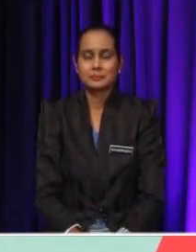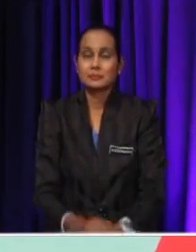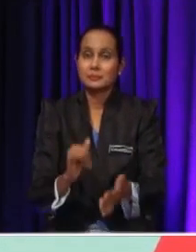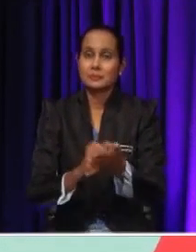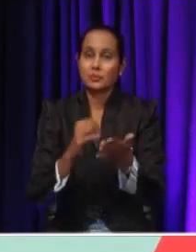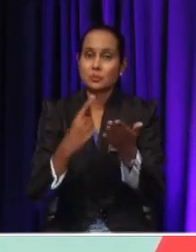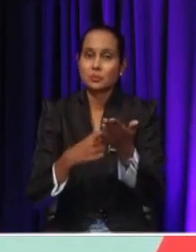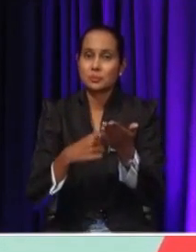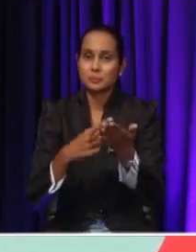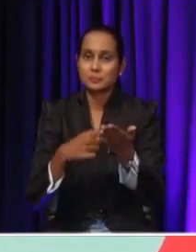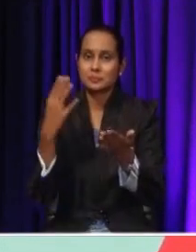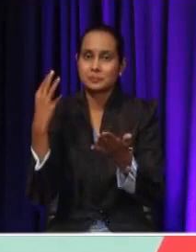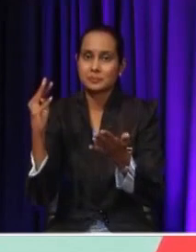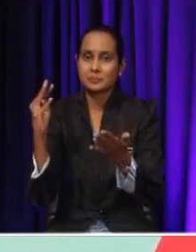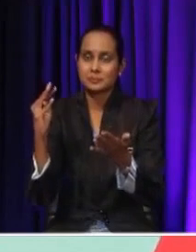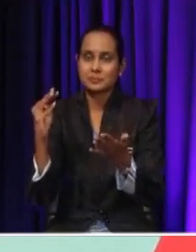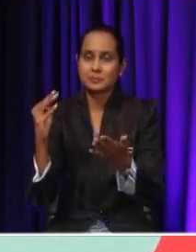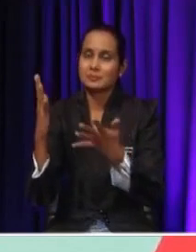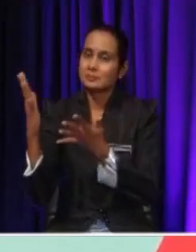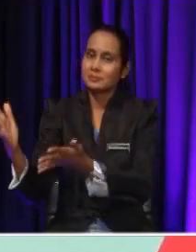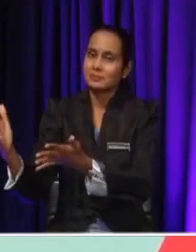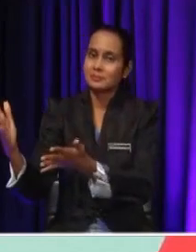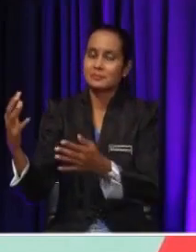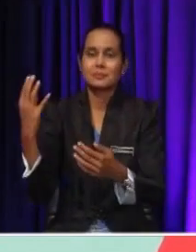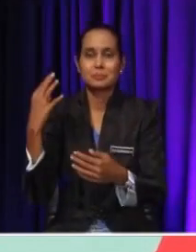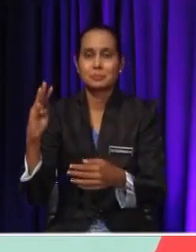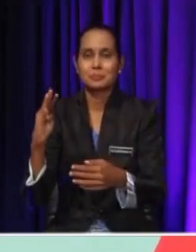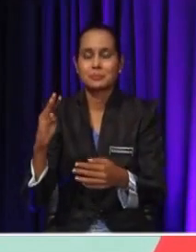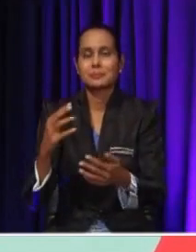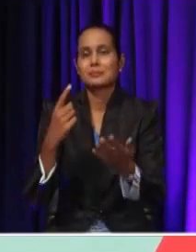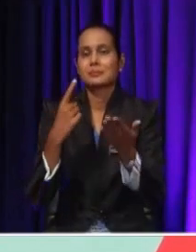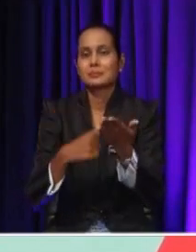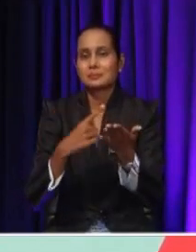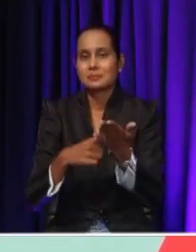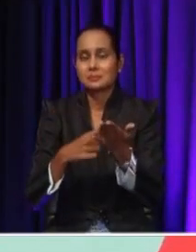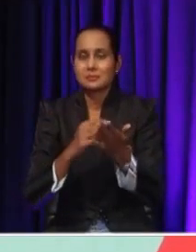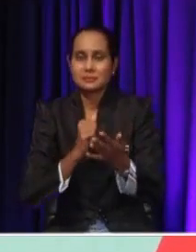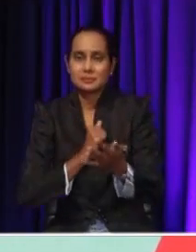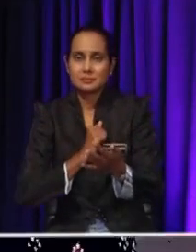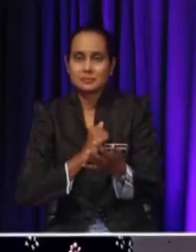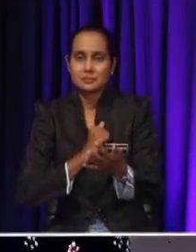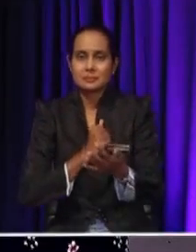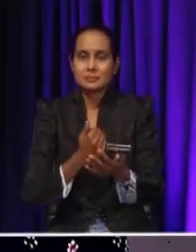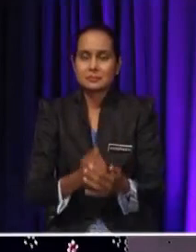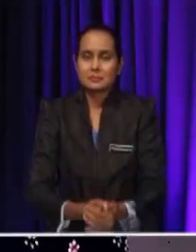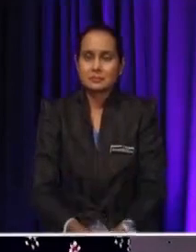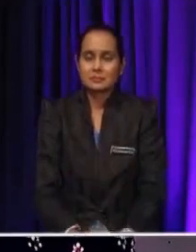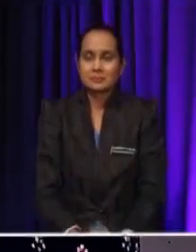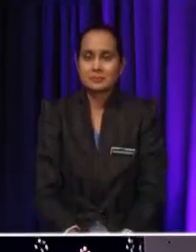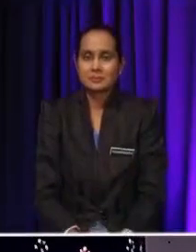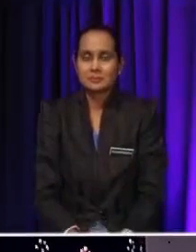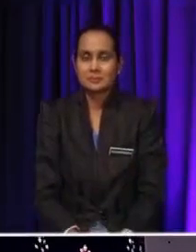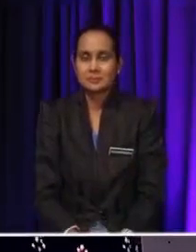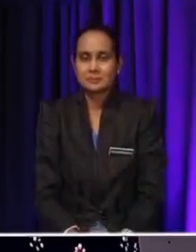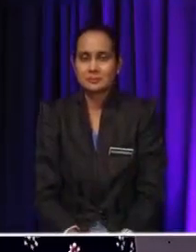mereka kita biarkan mereka berbincang sesama sendiri secara bertata Susila yaitu ada mencela dan tambah sedikit